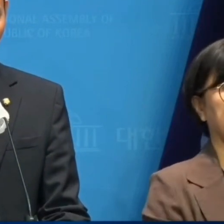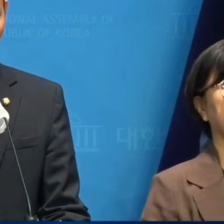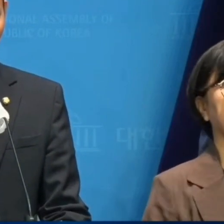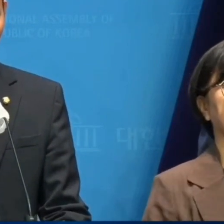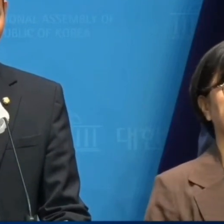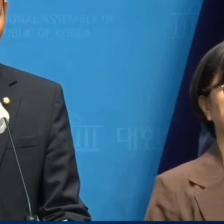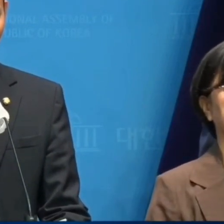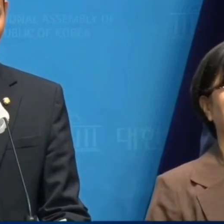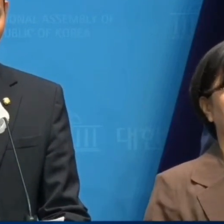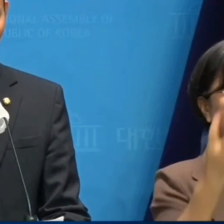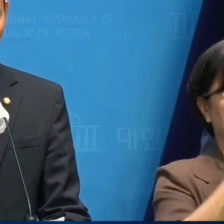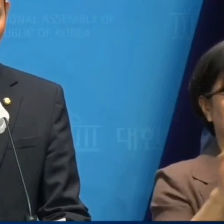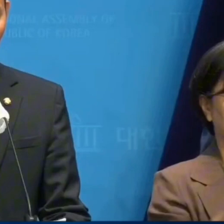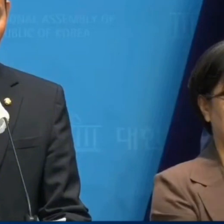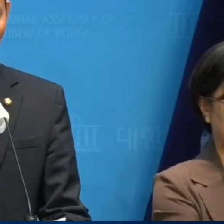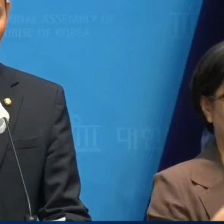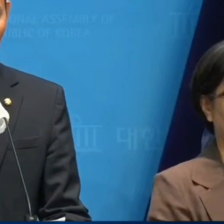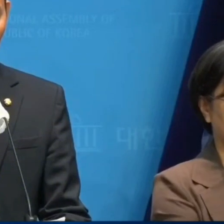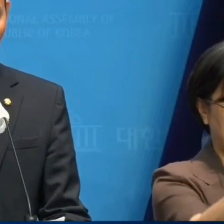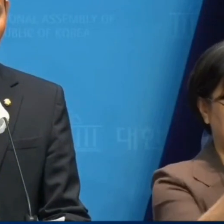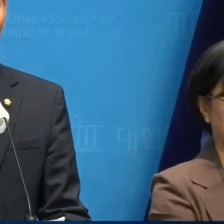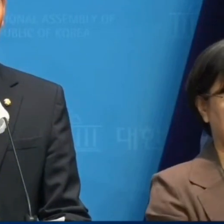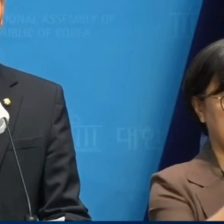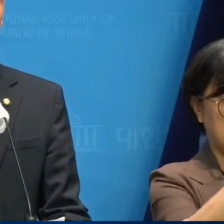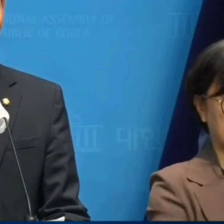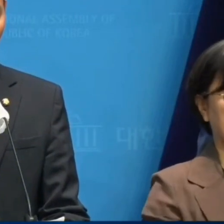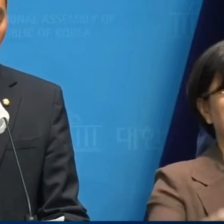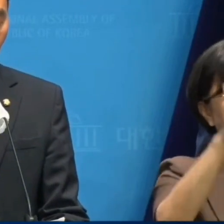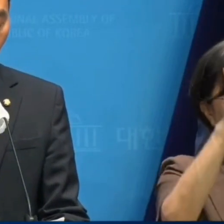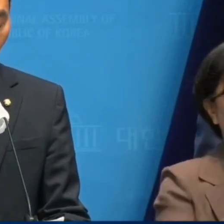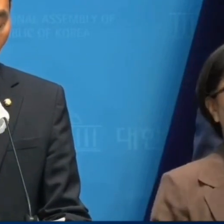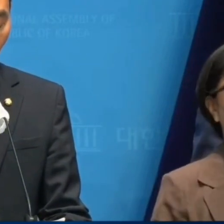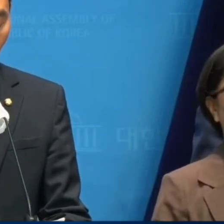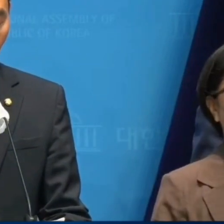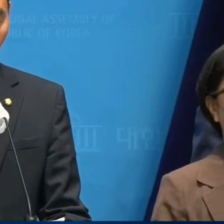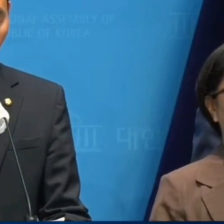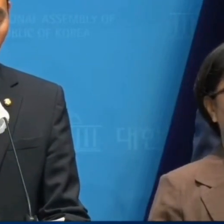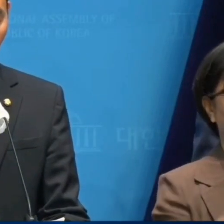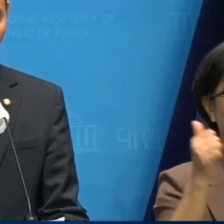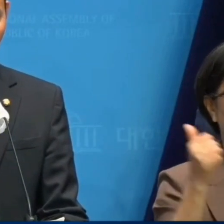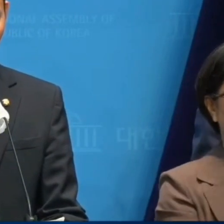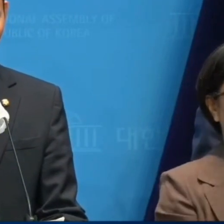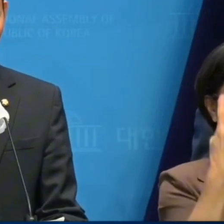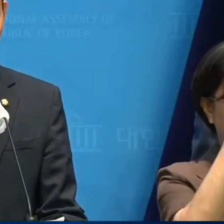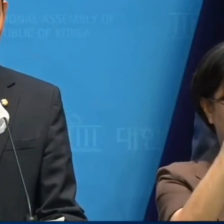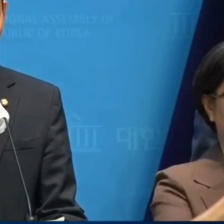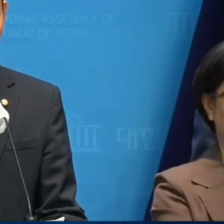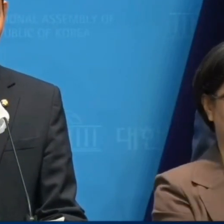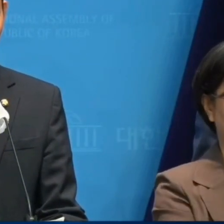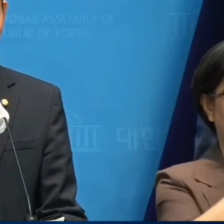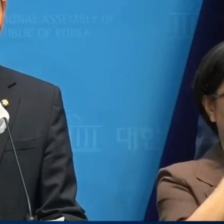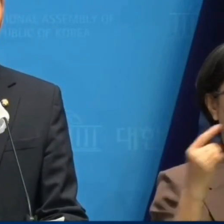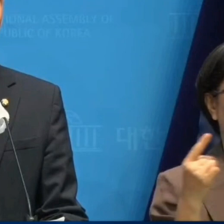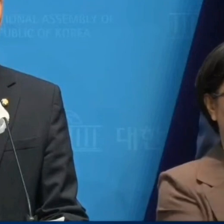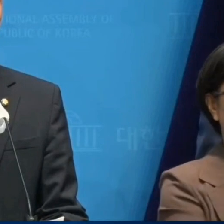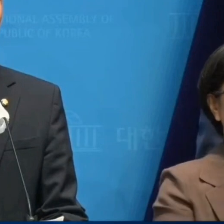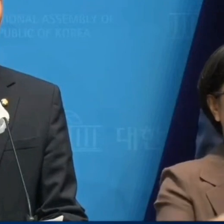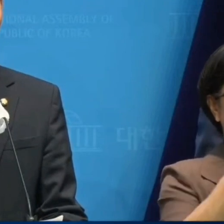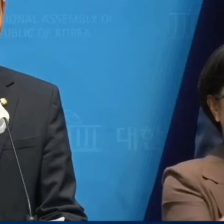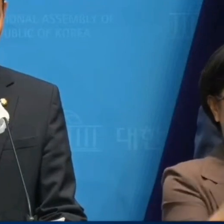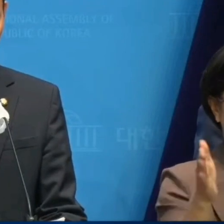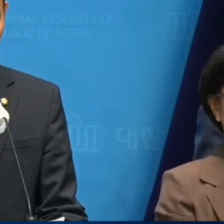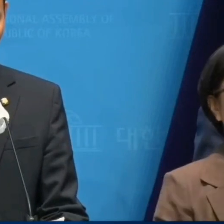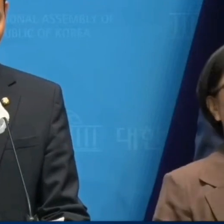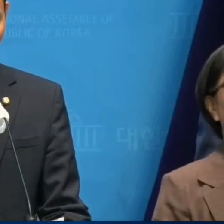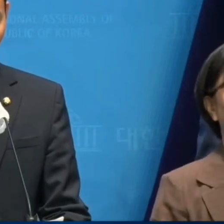통과되었습니다. 검사 탄핵이 통과된 것은 헌정사상 최초입니다. 국회는 검찰의 잘못을 바로잡는 첫 발을